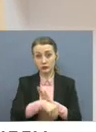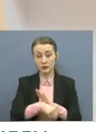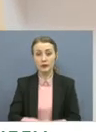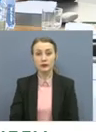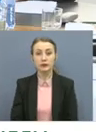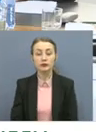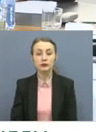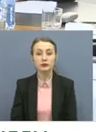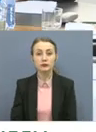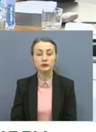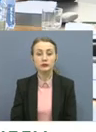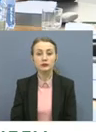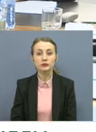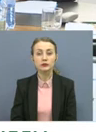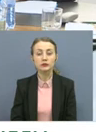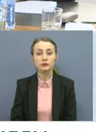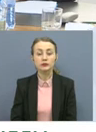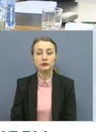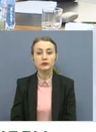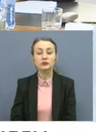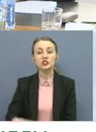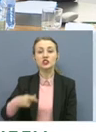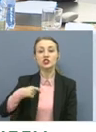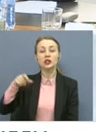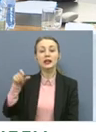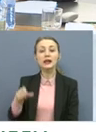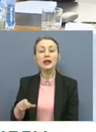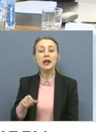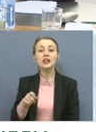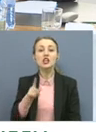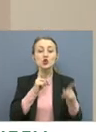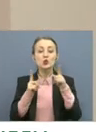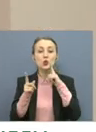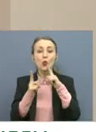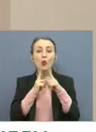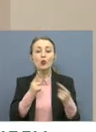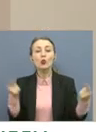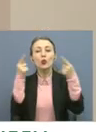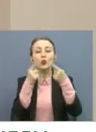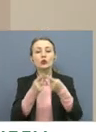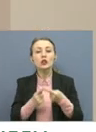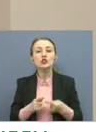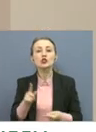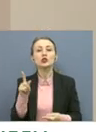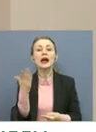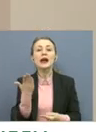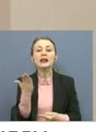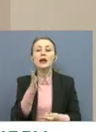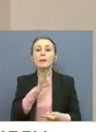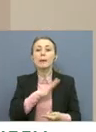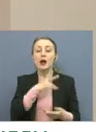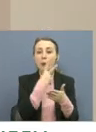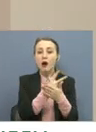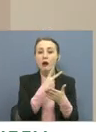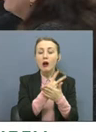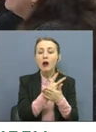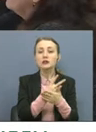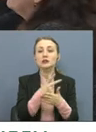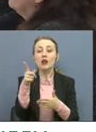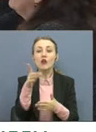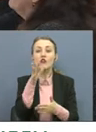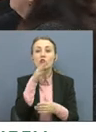қаржы 99,18%-ға игерілген. Кеңес мүшелері өзара ақылдаса келе аудан әкіміне қатаң түрде ескерту беріп, лауазымына толық сәйкес